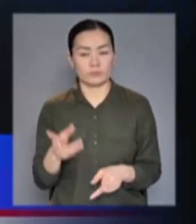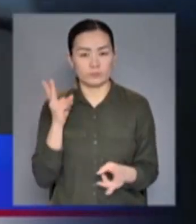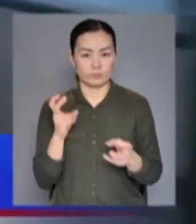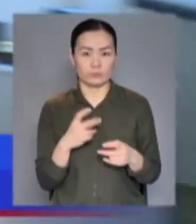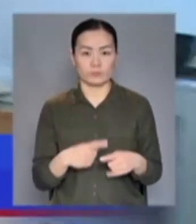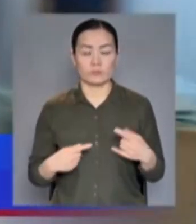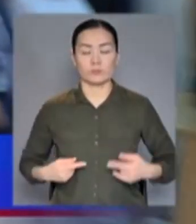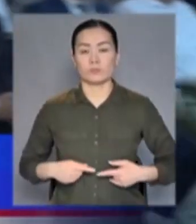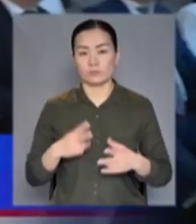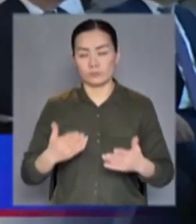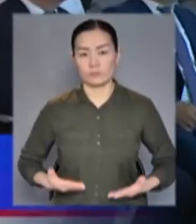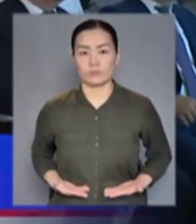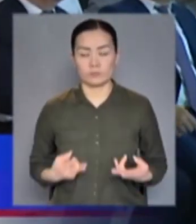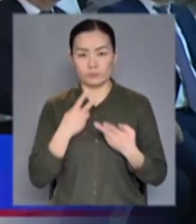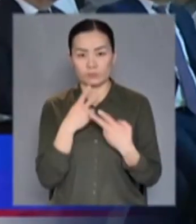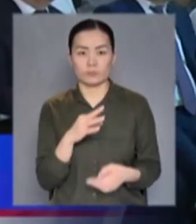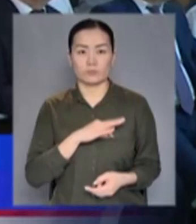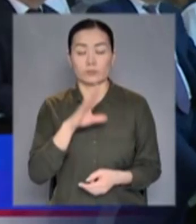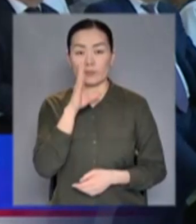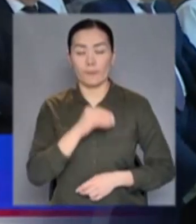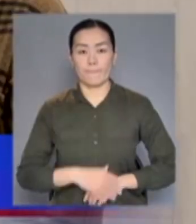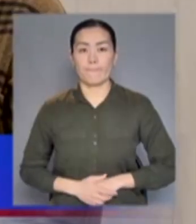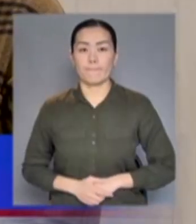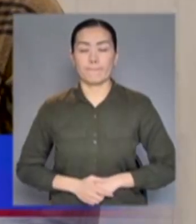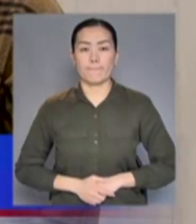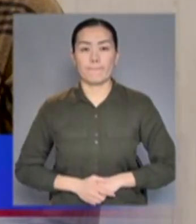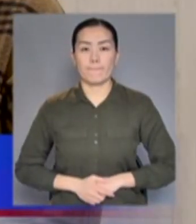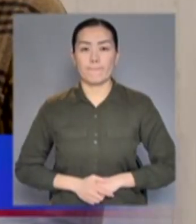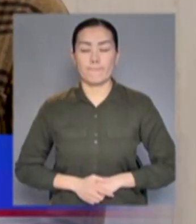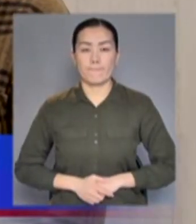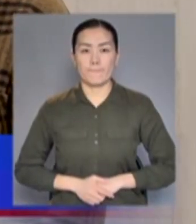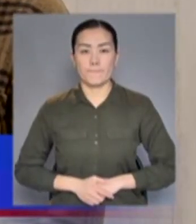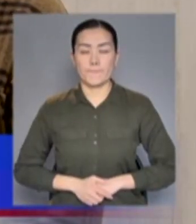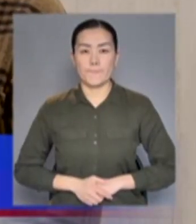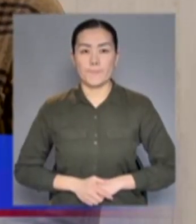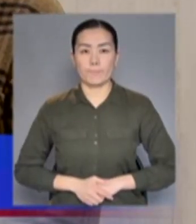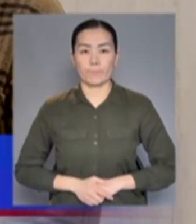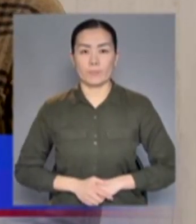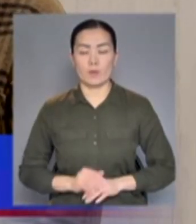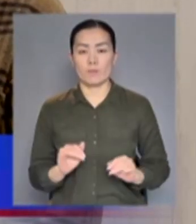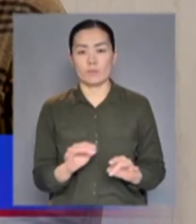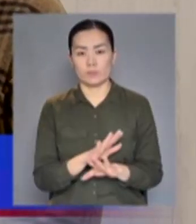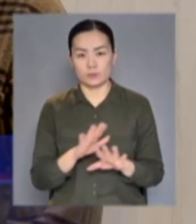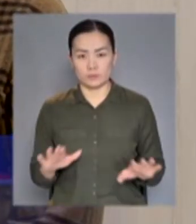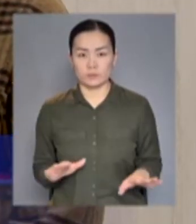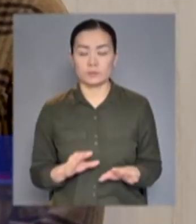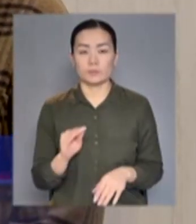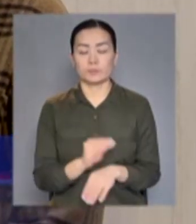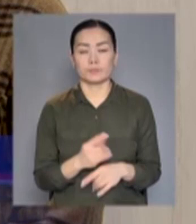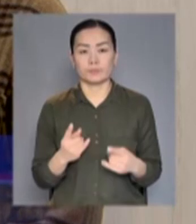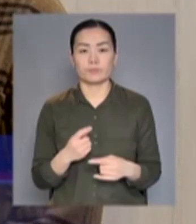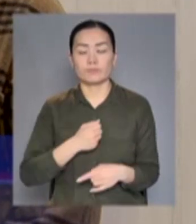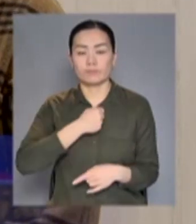қоймай, әрі телеэкраннан да тамашалауға мүмкіндік алды. Тек қана бұл жерде әндер ғана емес, әрине